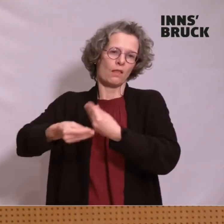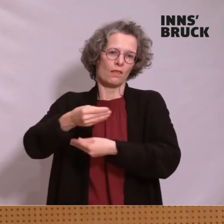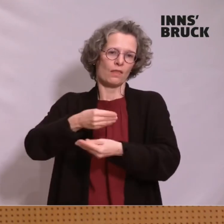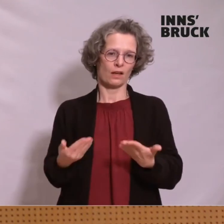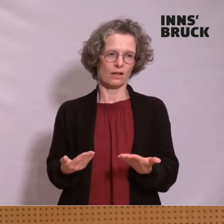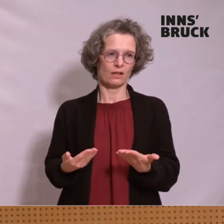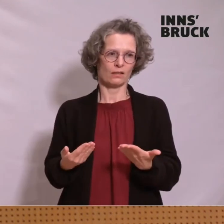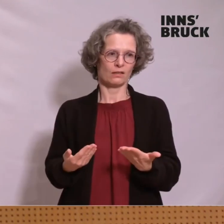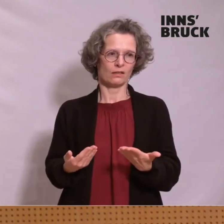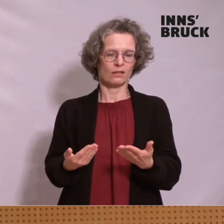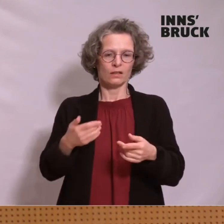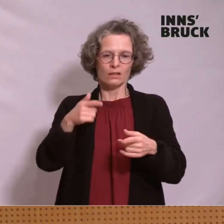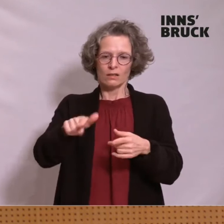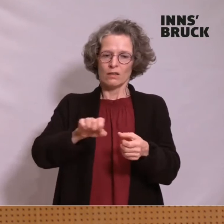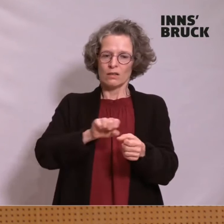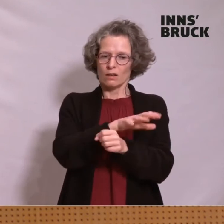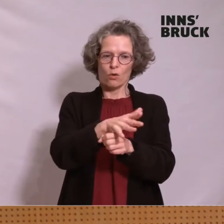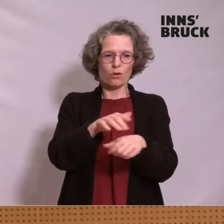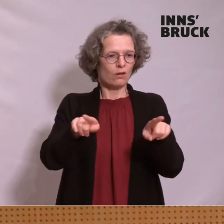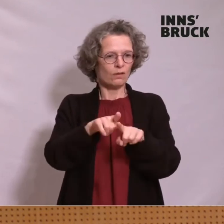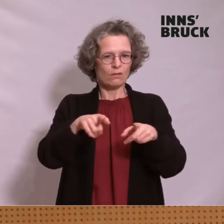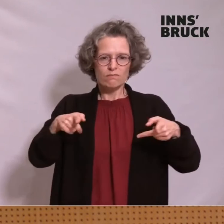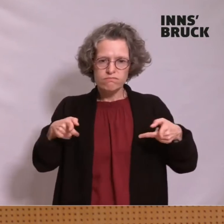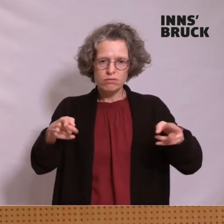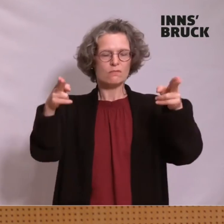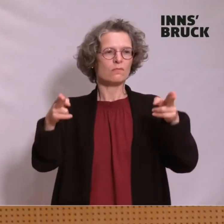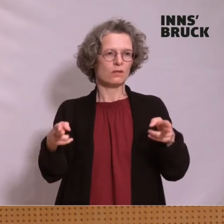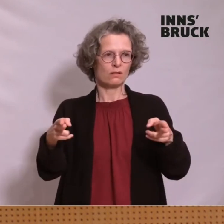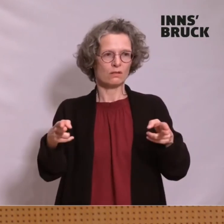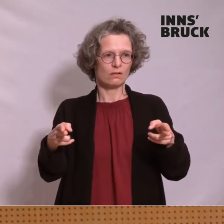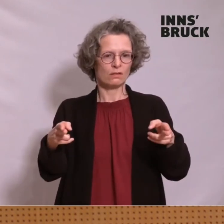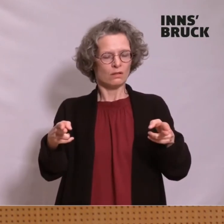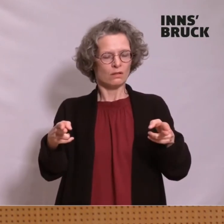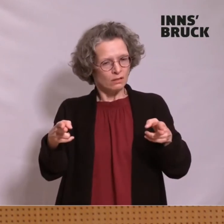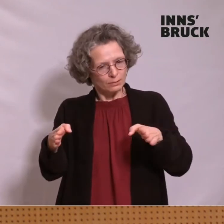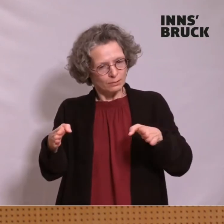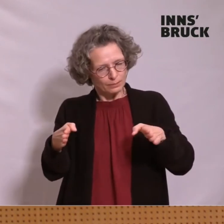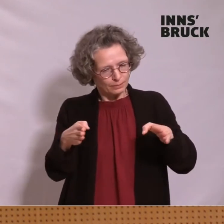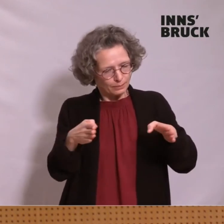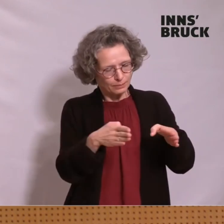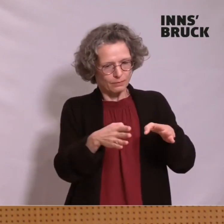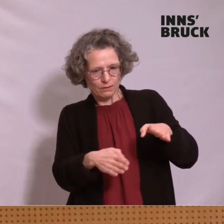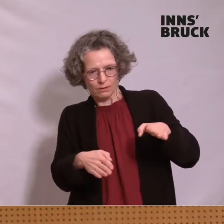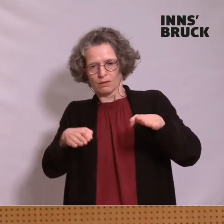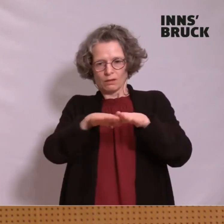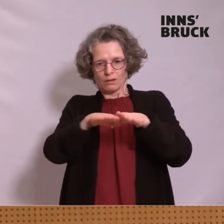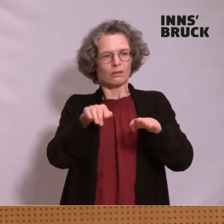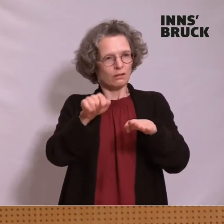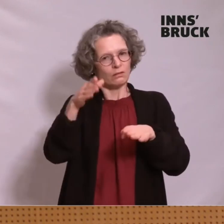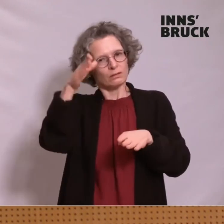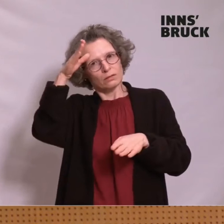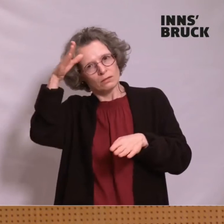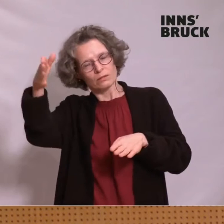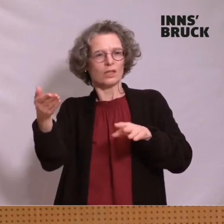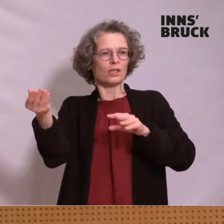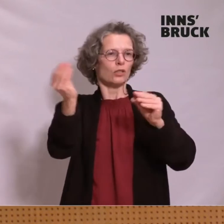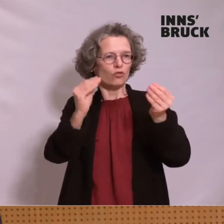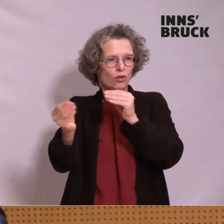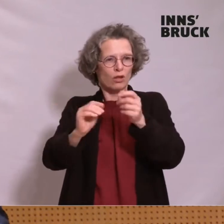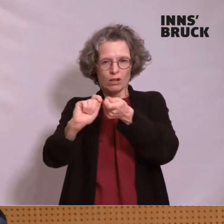gewünschte Zäsur so wenig wie möglich anhaben kann. So zu gestalten, um den tiefen